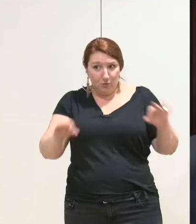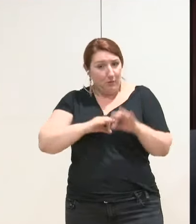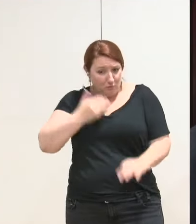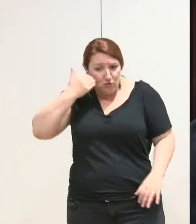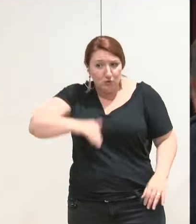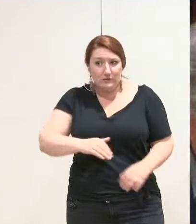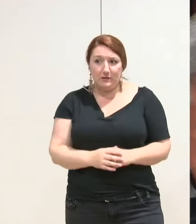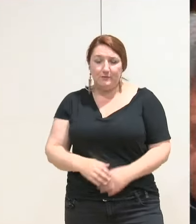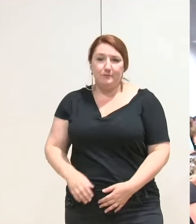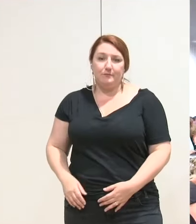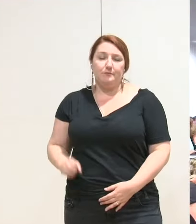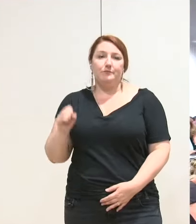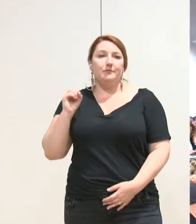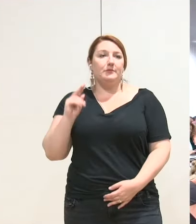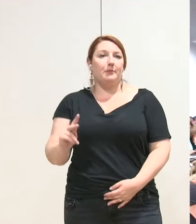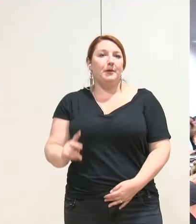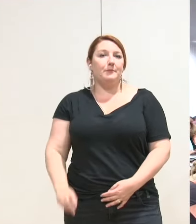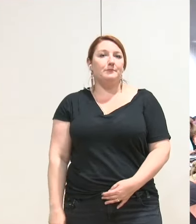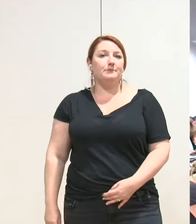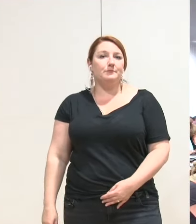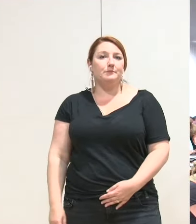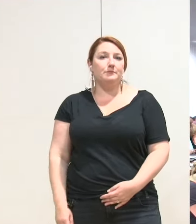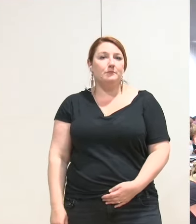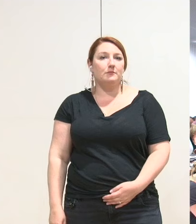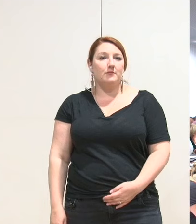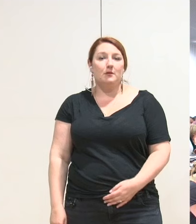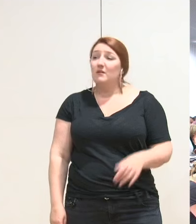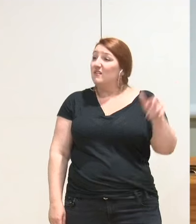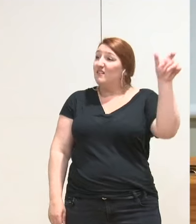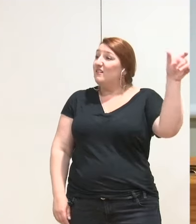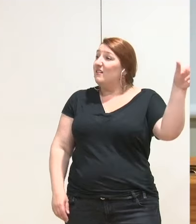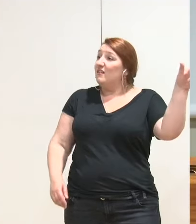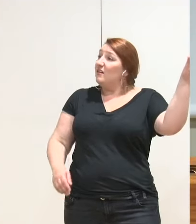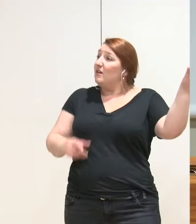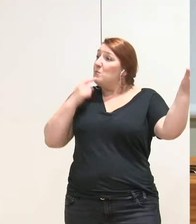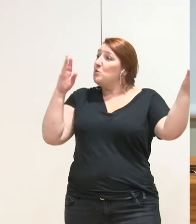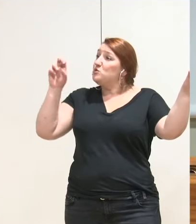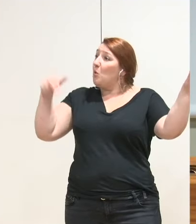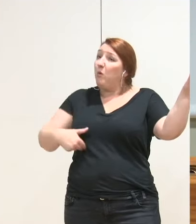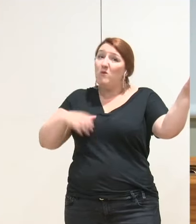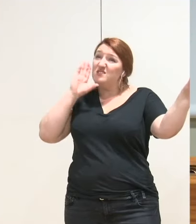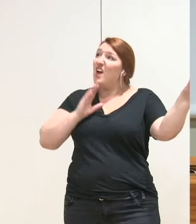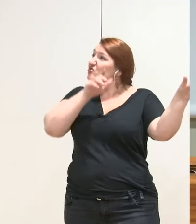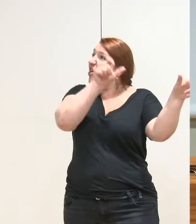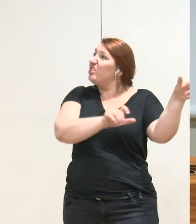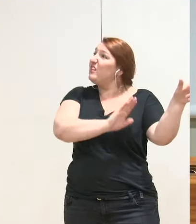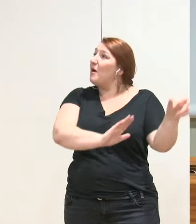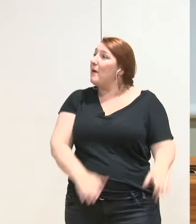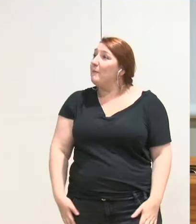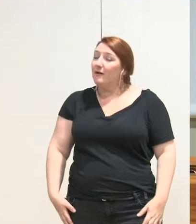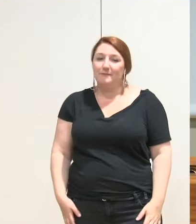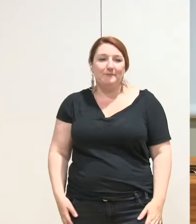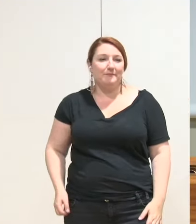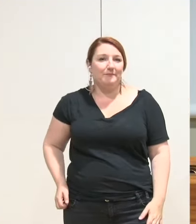ça très bien y a-t-il d'autres interventions sur le contrat de